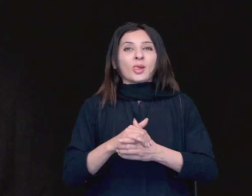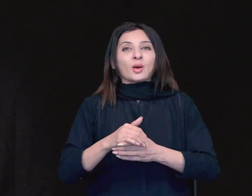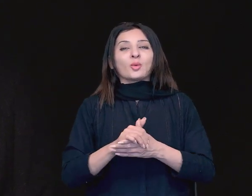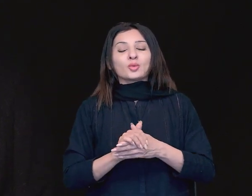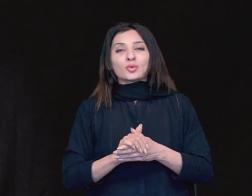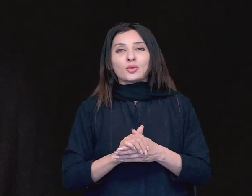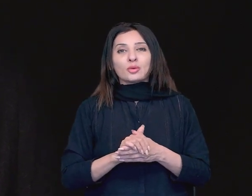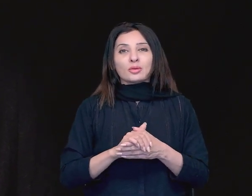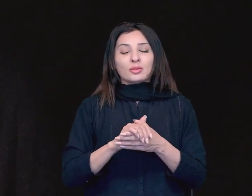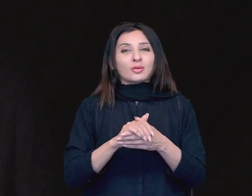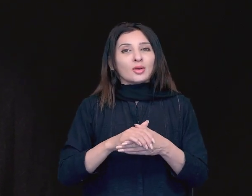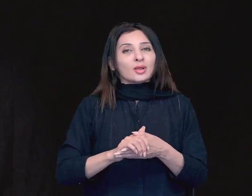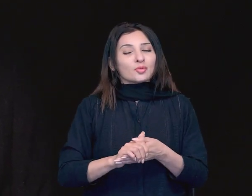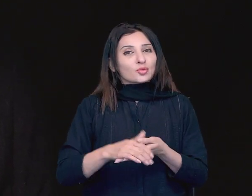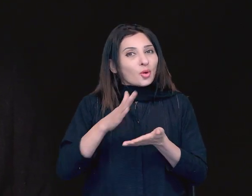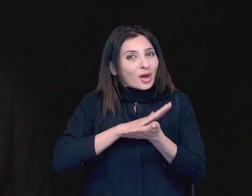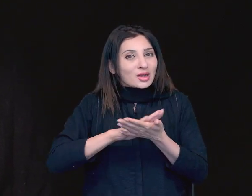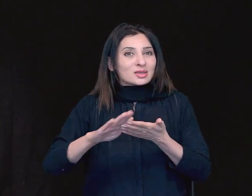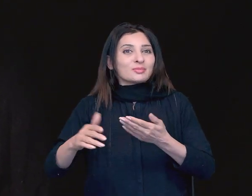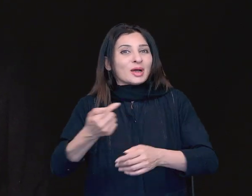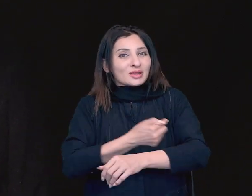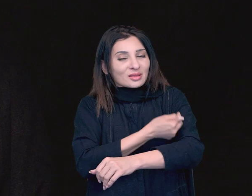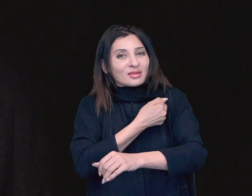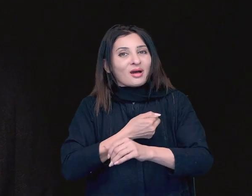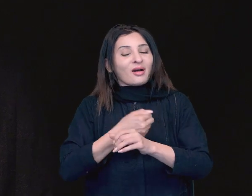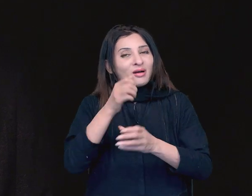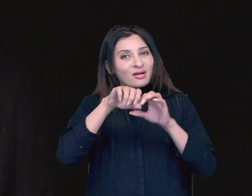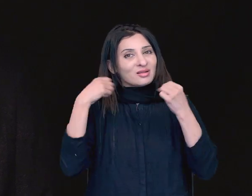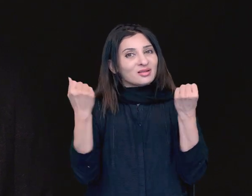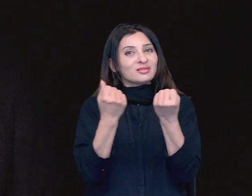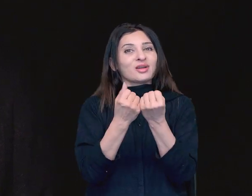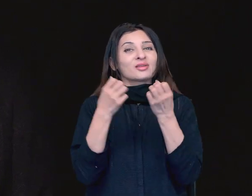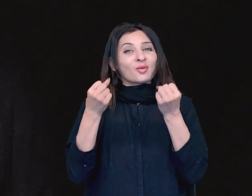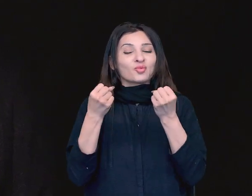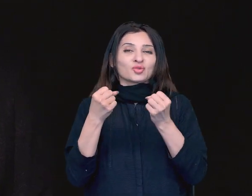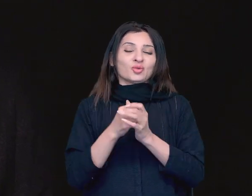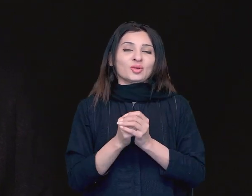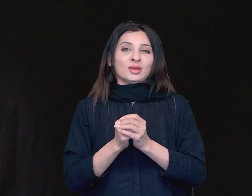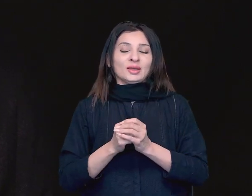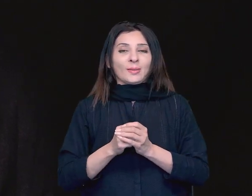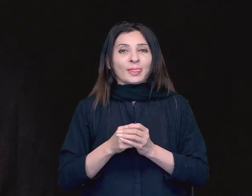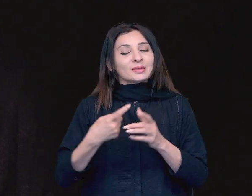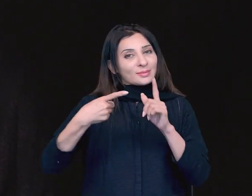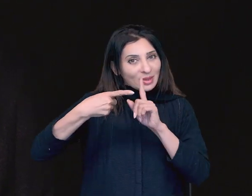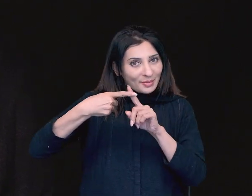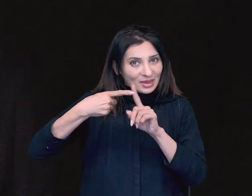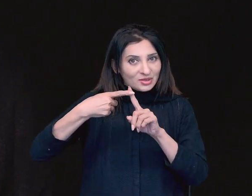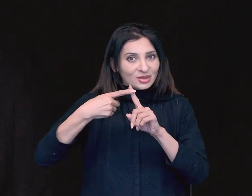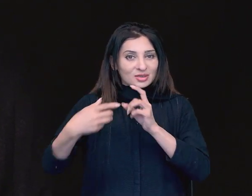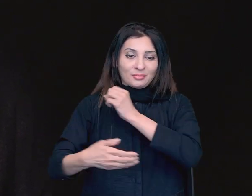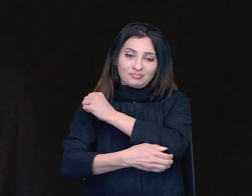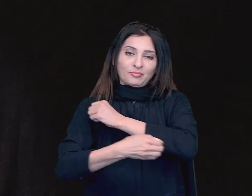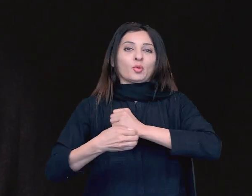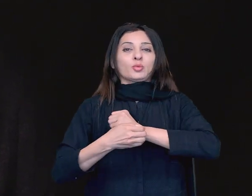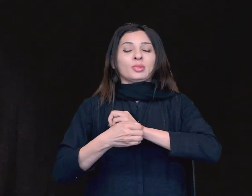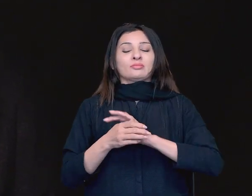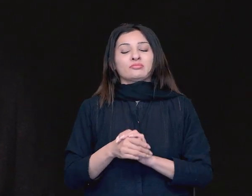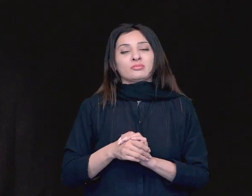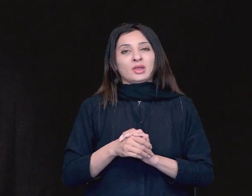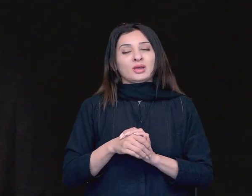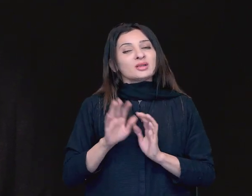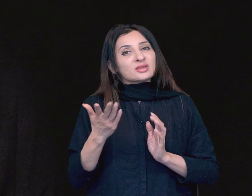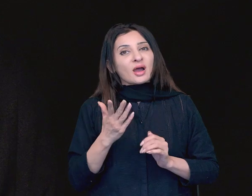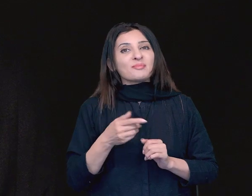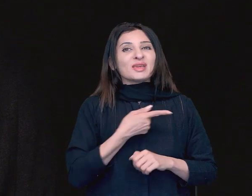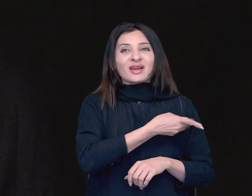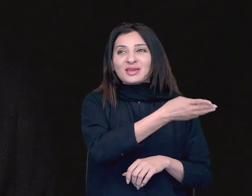सबसे पहली चीज़ गुर्बत है। जब किसी भी मुआशरे में गुर्बत होती है तो उसकी औरतें और बच्चे, और स्पेशली फ़ीमेल